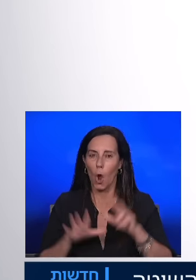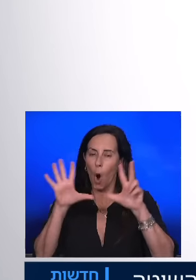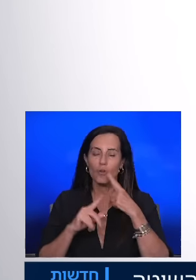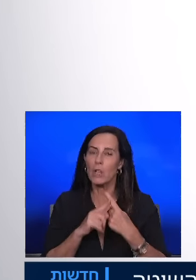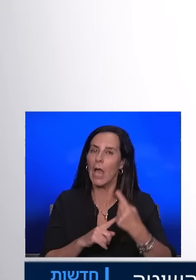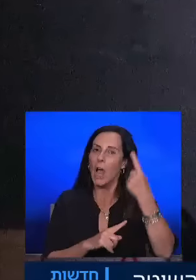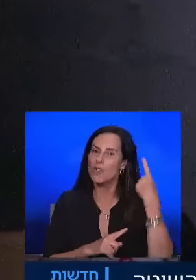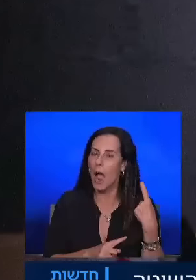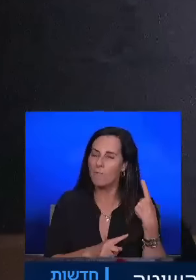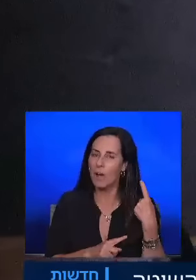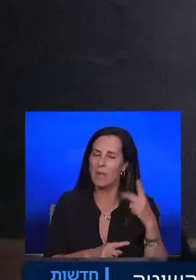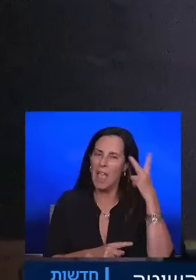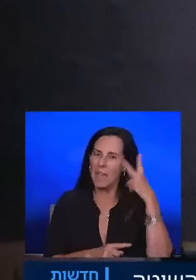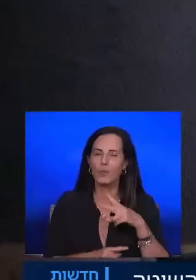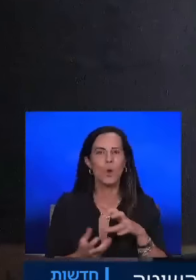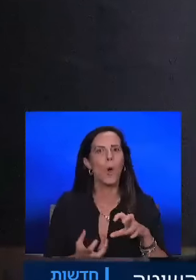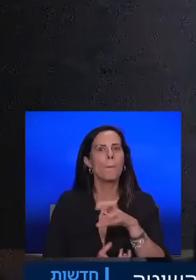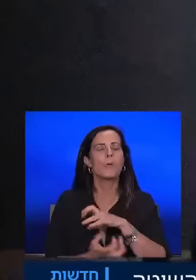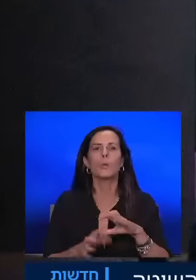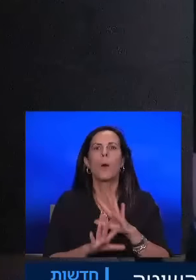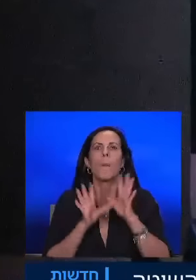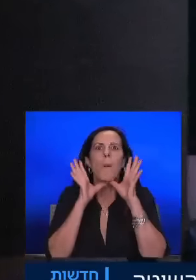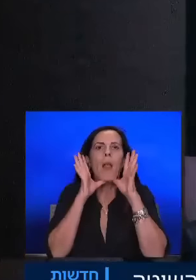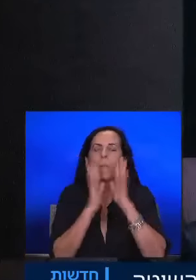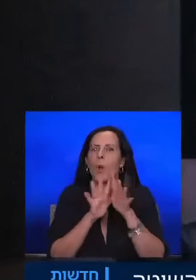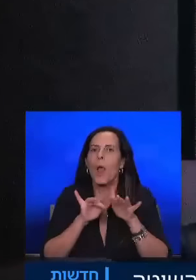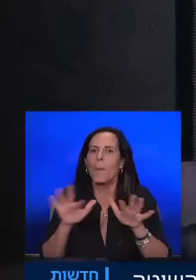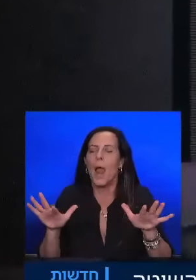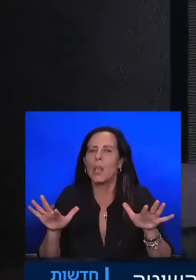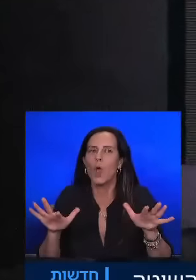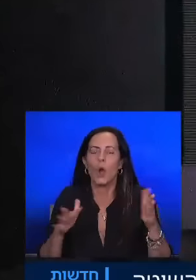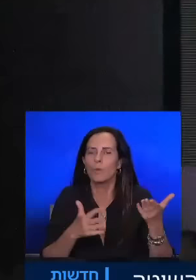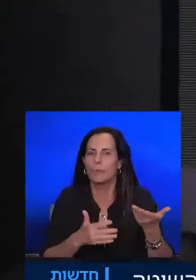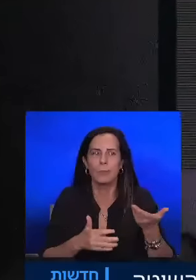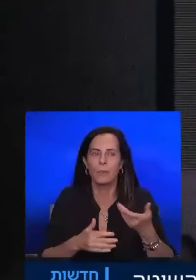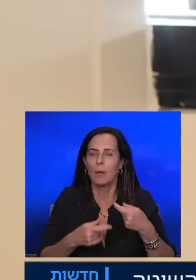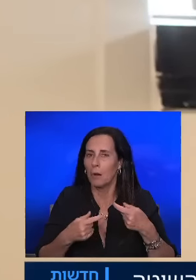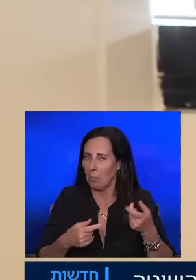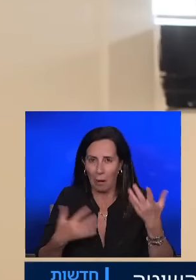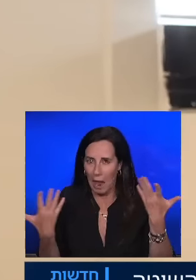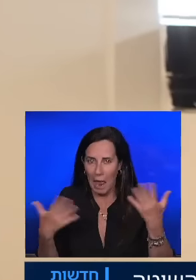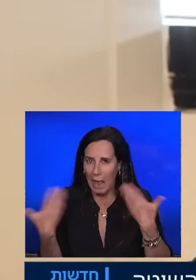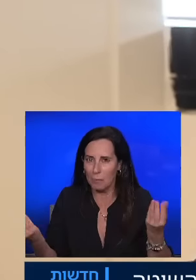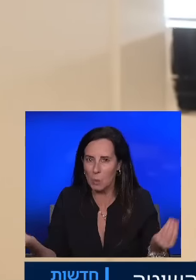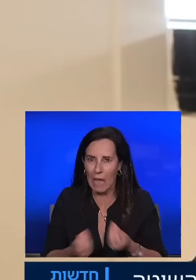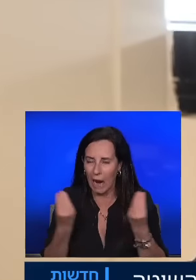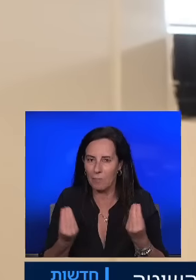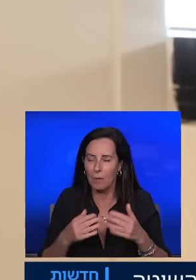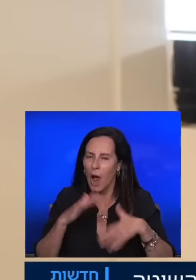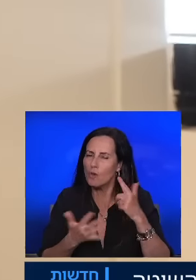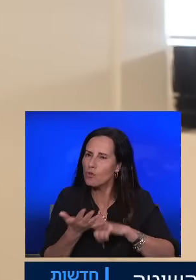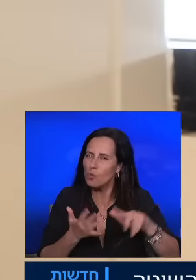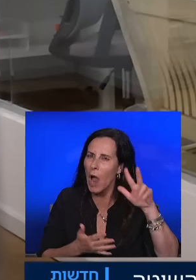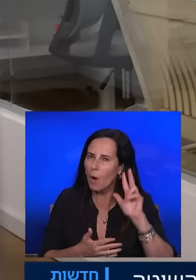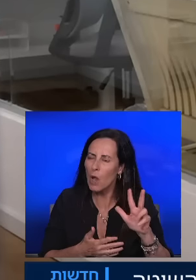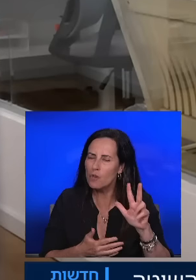שעברה בעמוזה הבינו שהם מסובכים עד הצוואר עם כל המיליונים שגלגלו מהמוצרים שלכאורה לא היו קיימים. כעבור 3